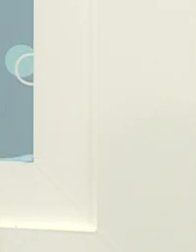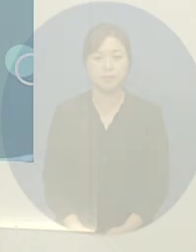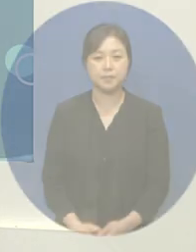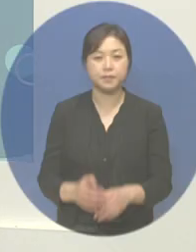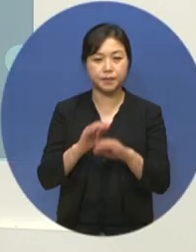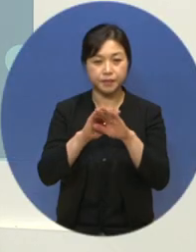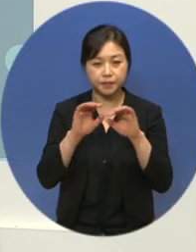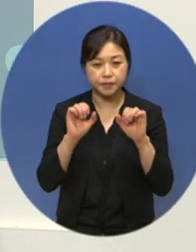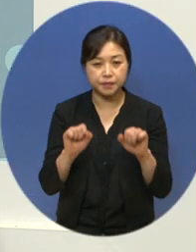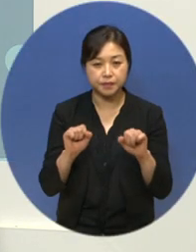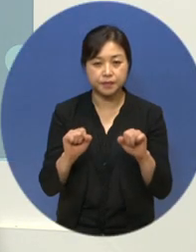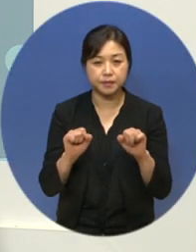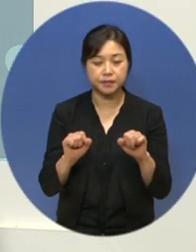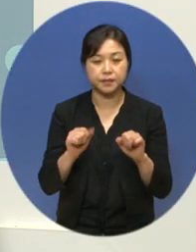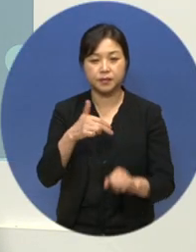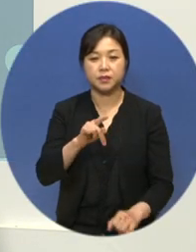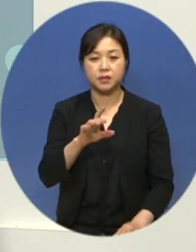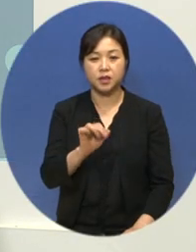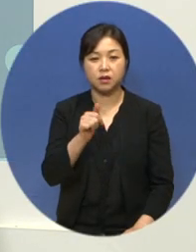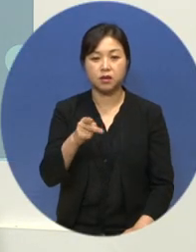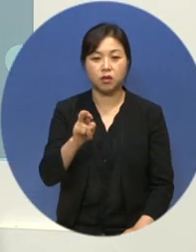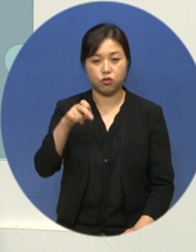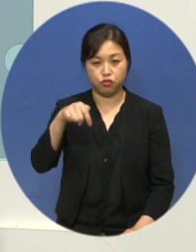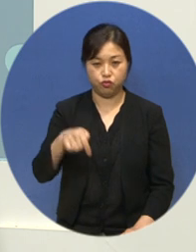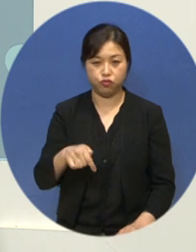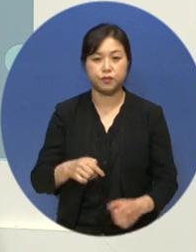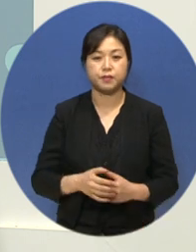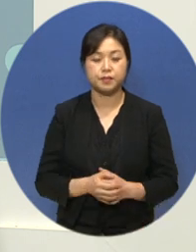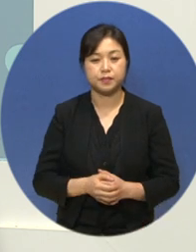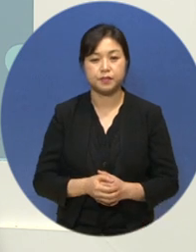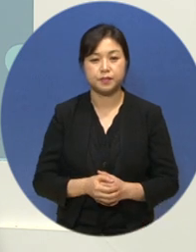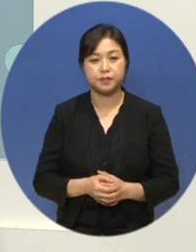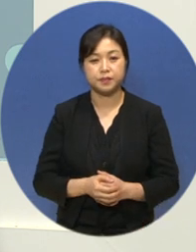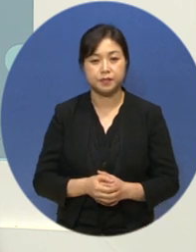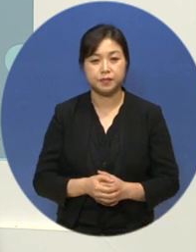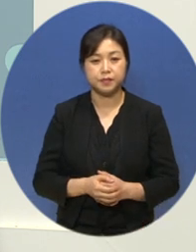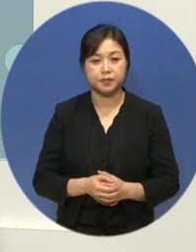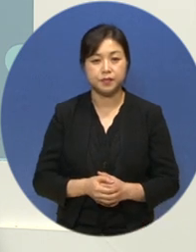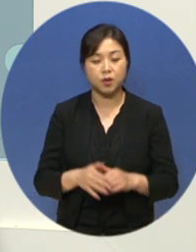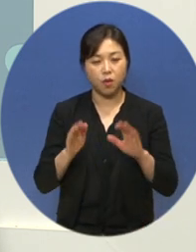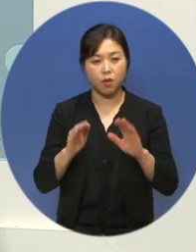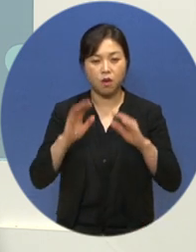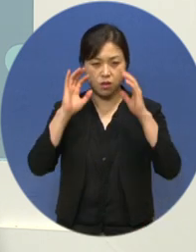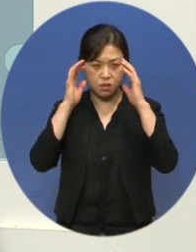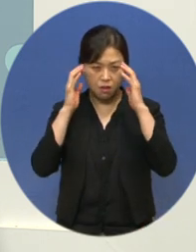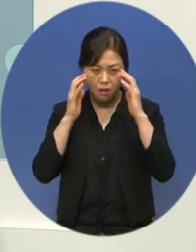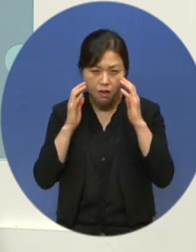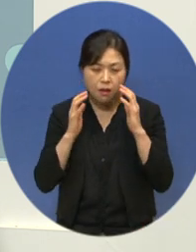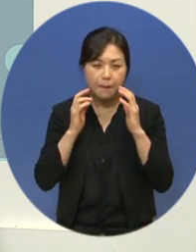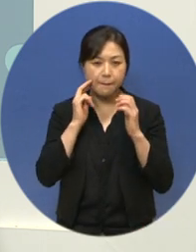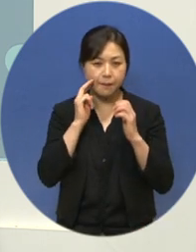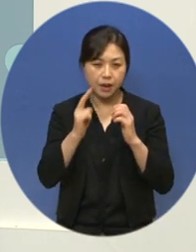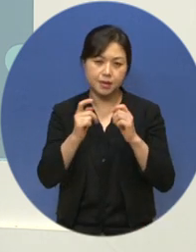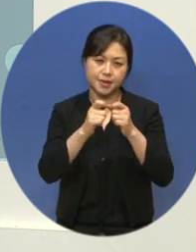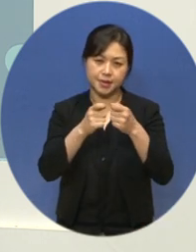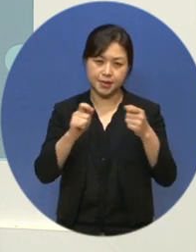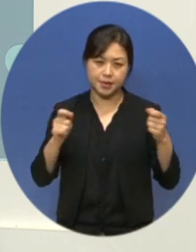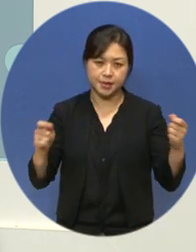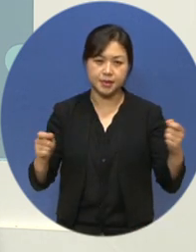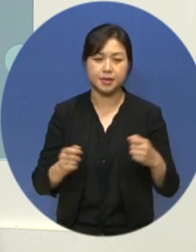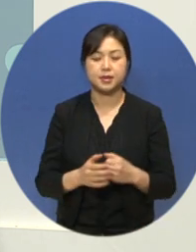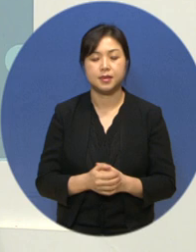안녕하십니까 증 경수 입니다 올 여름 무척 더웠습니다 그리고 길었습니다 그런데